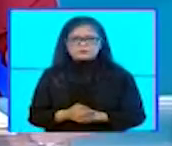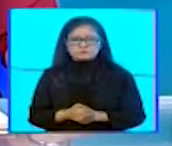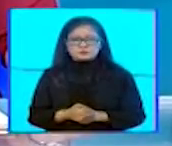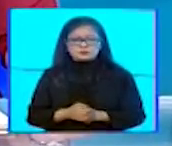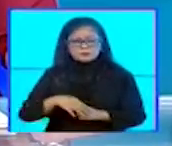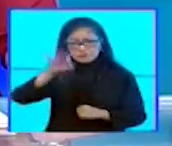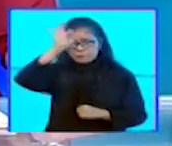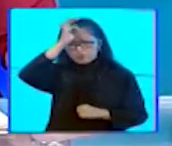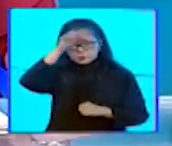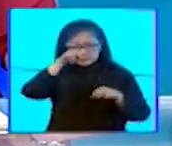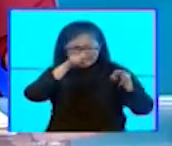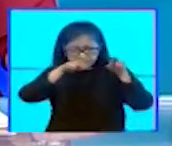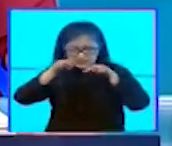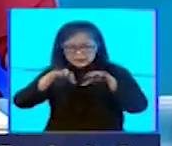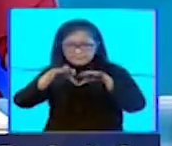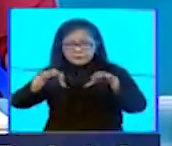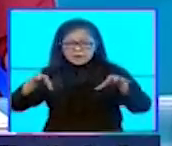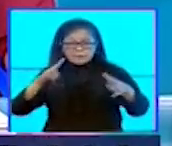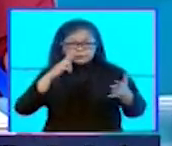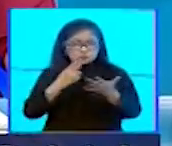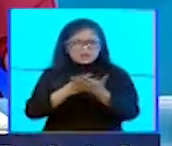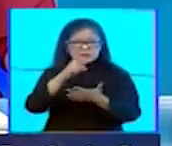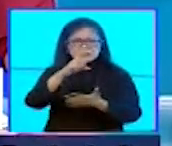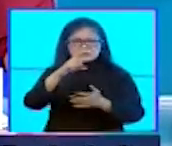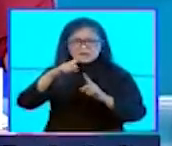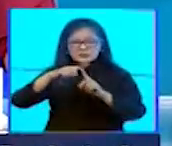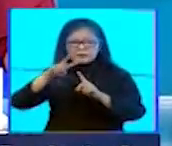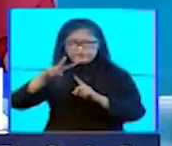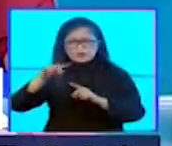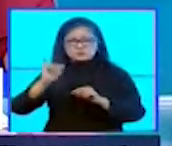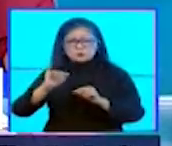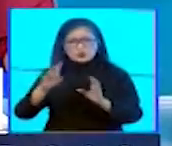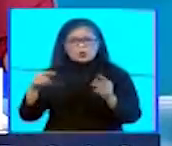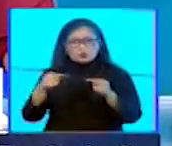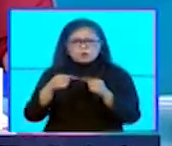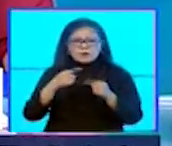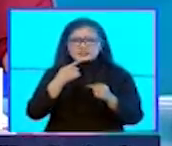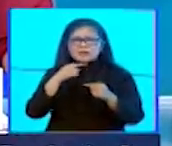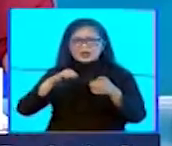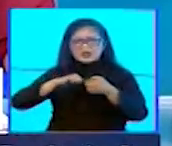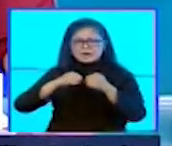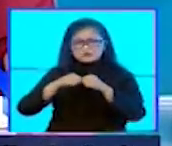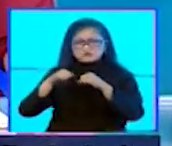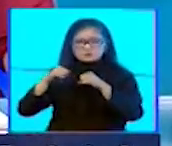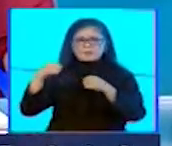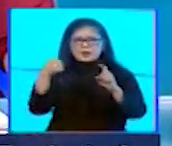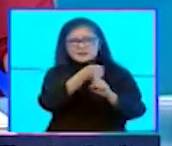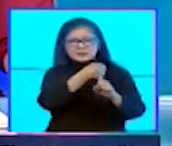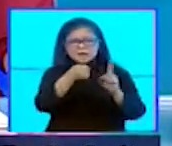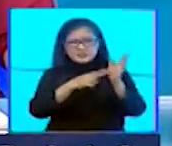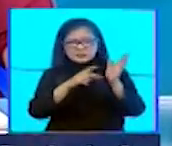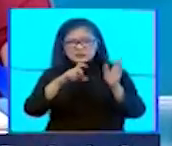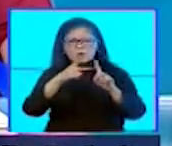Pemirsa, polisi telah memeriksa barang bukti CCTV dan sejumlah saksi terkait kasus dugaan penganiayaan Nicholas Sean Purnama terhadap selebgram